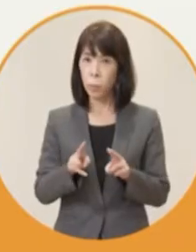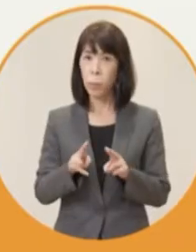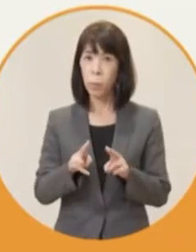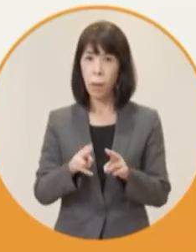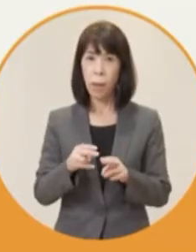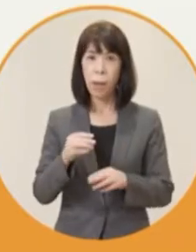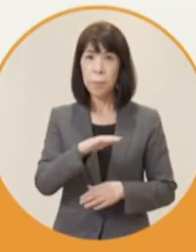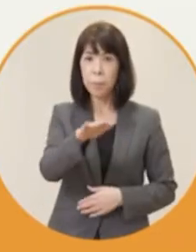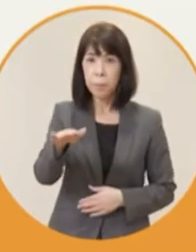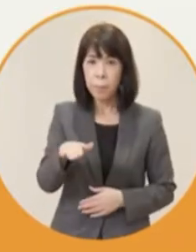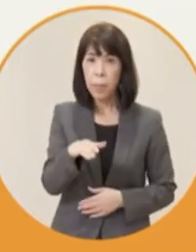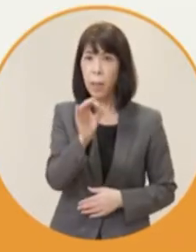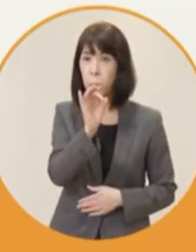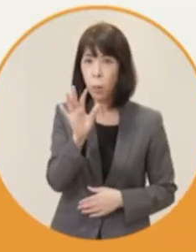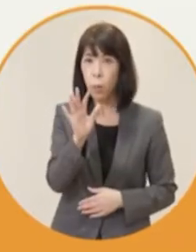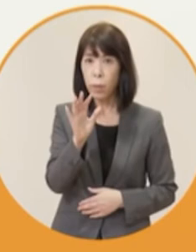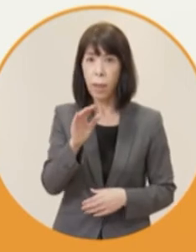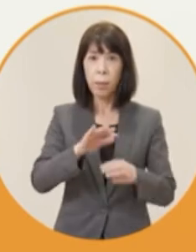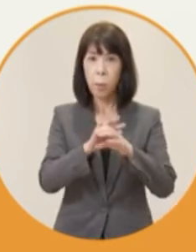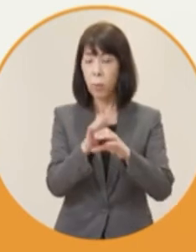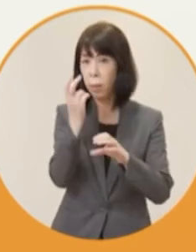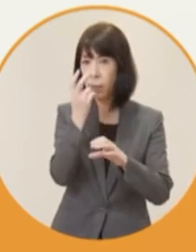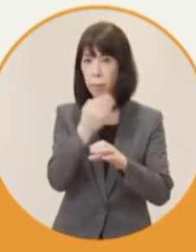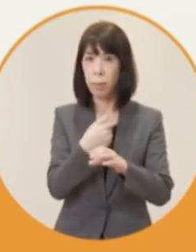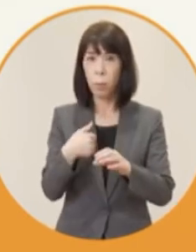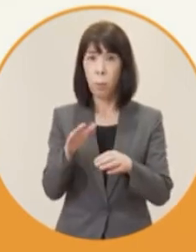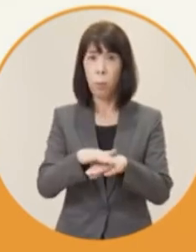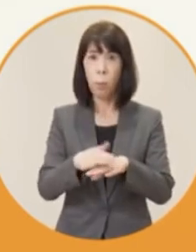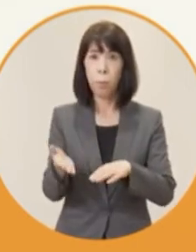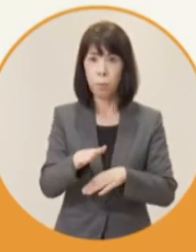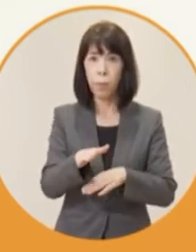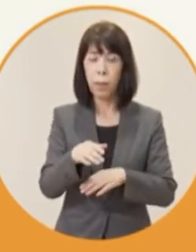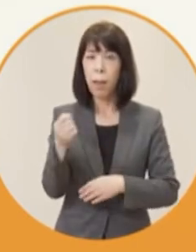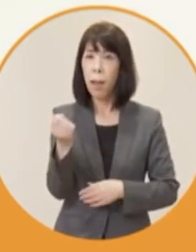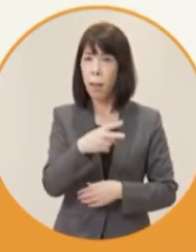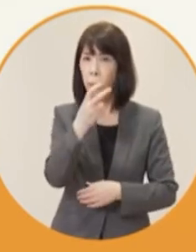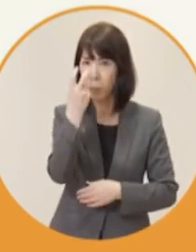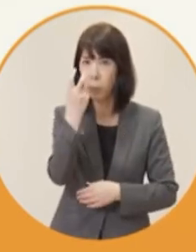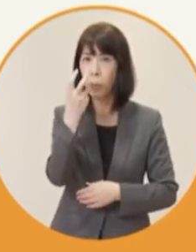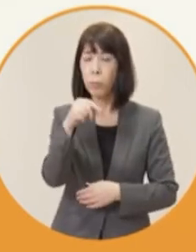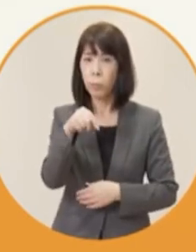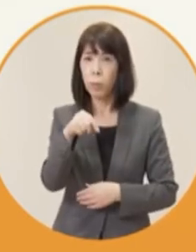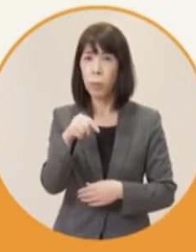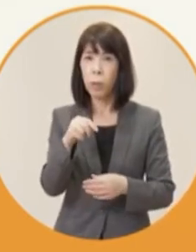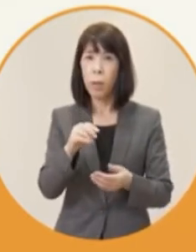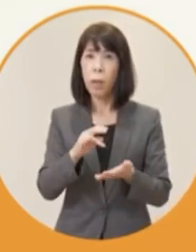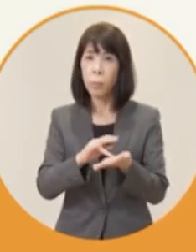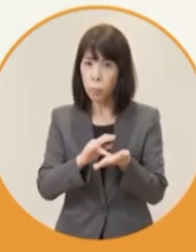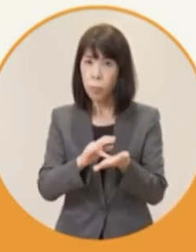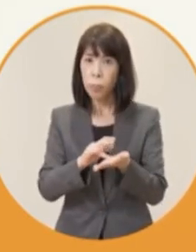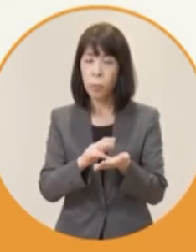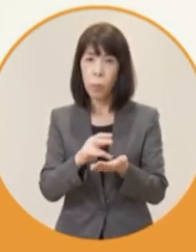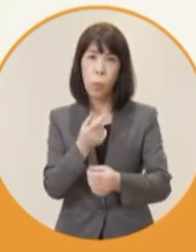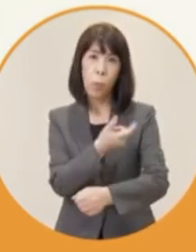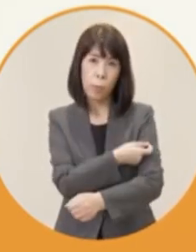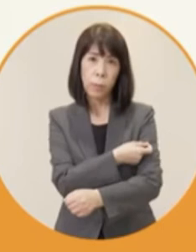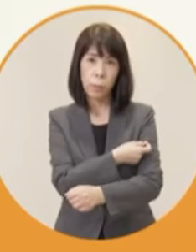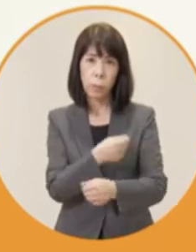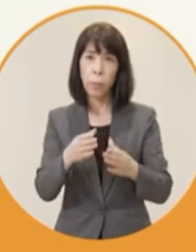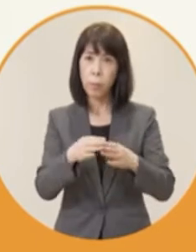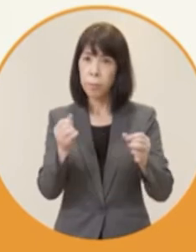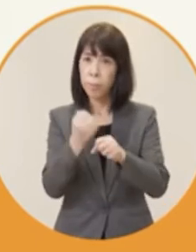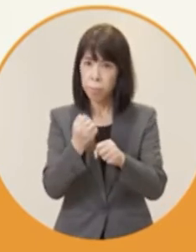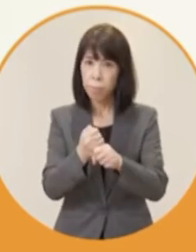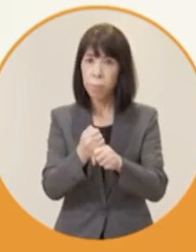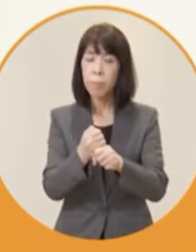国民民主党は誰でも無料で検査を受けられるようにし、感染を早期に見つける、飲み薬と国産ワクチンの開